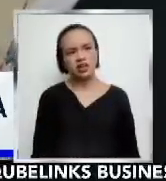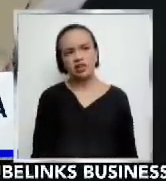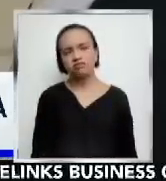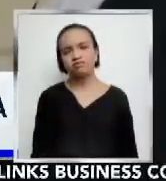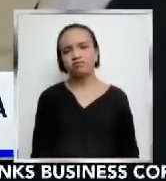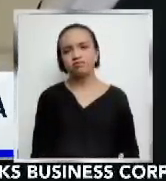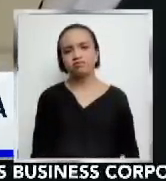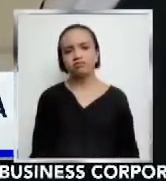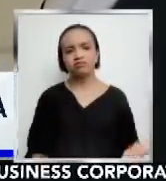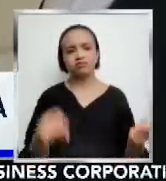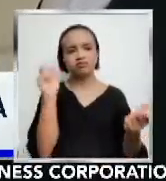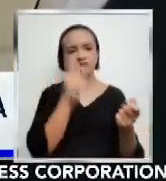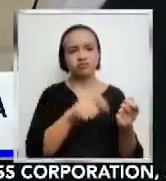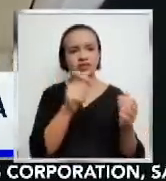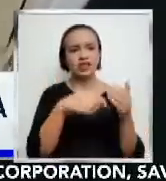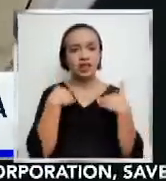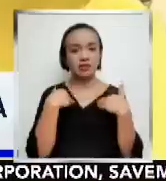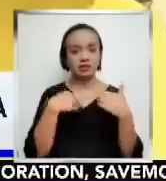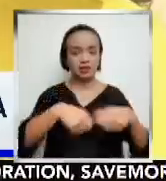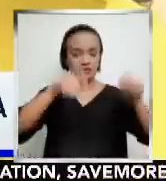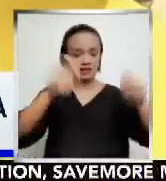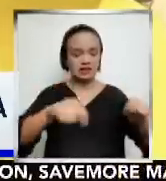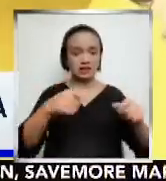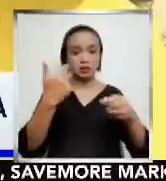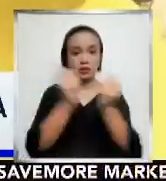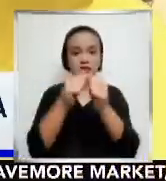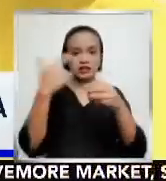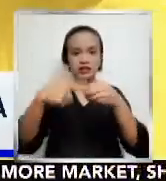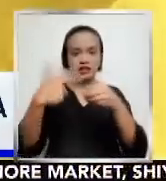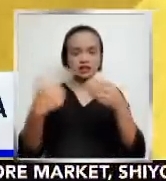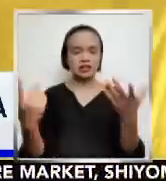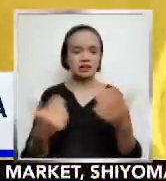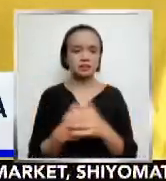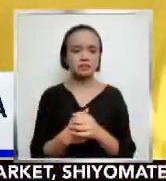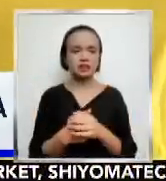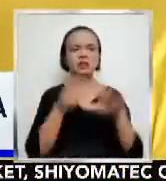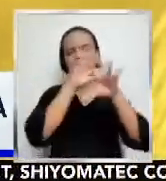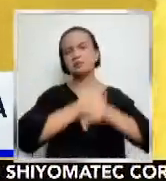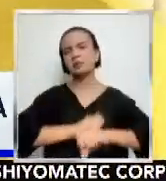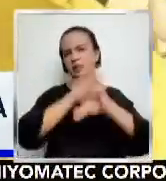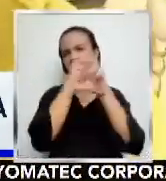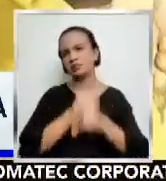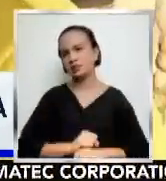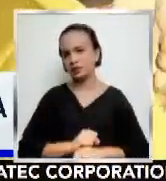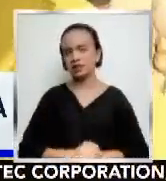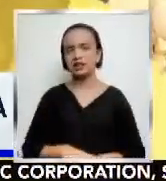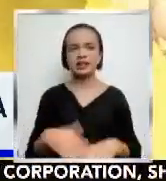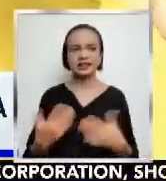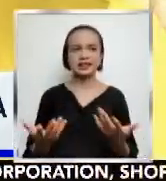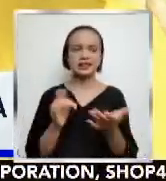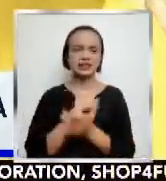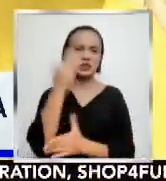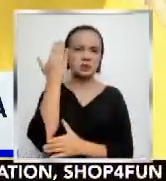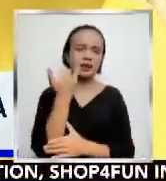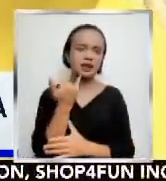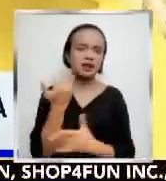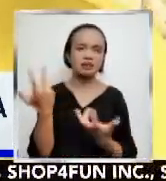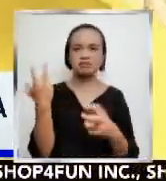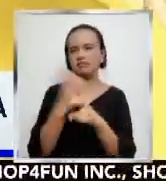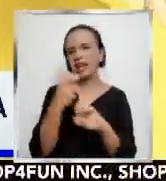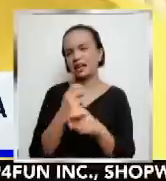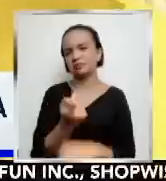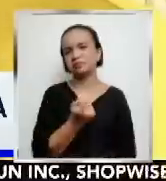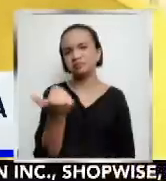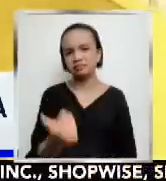Patpat. Na may basahan na may gasolina. Nakagawian na po. Nakagalian na. Kaya hirap po tanggalin.